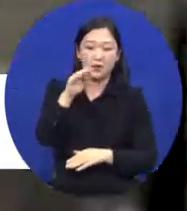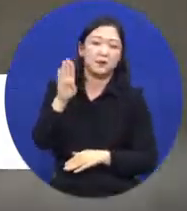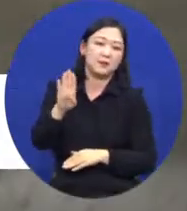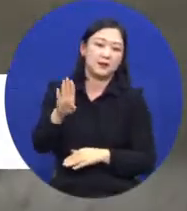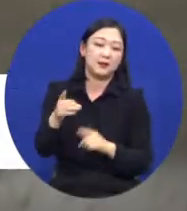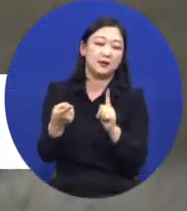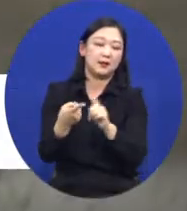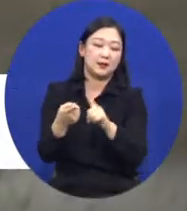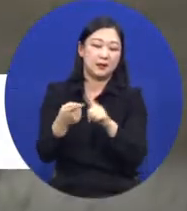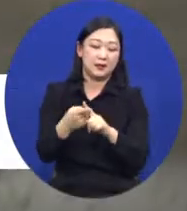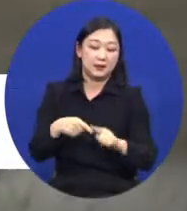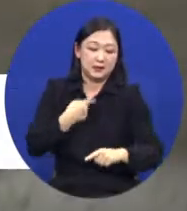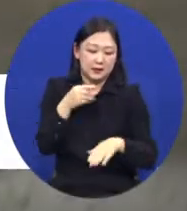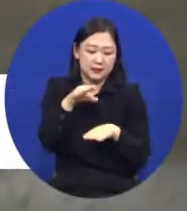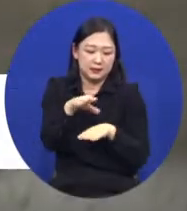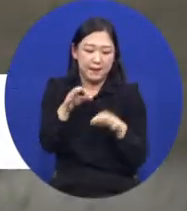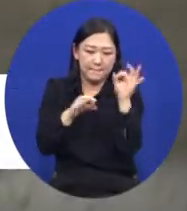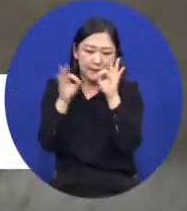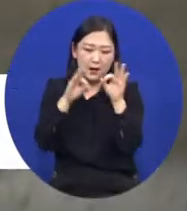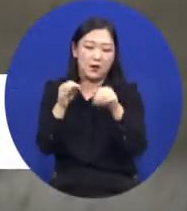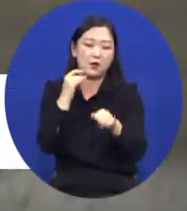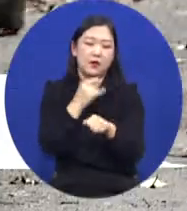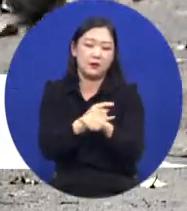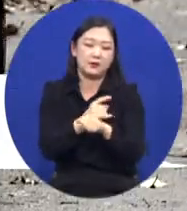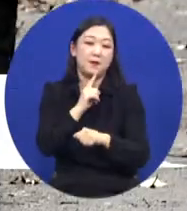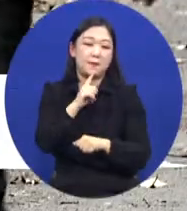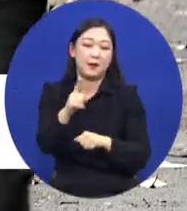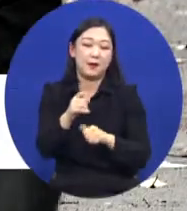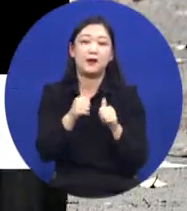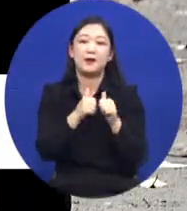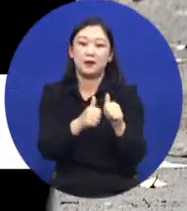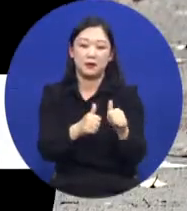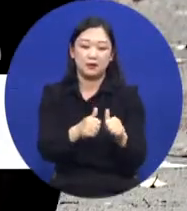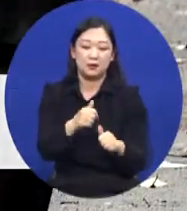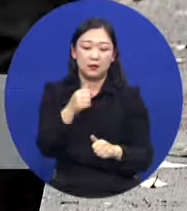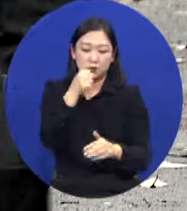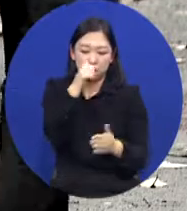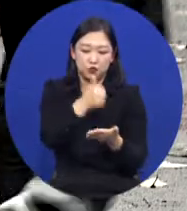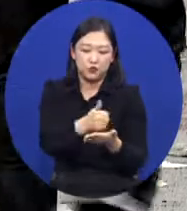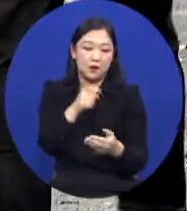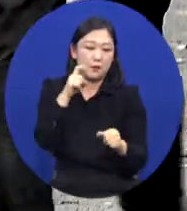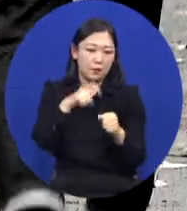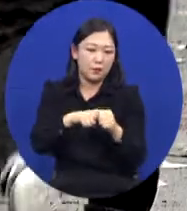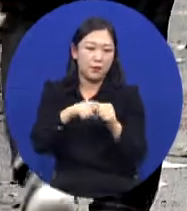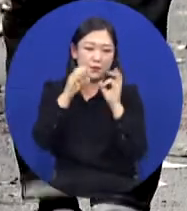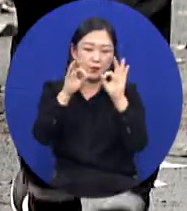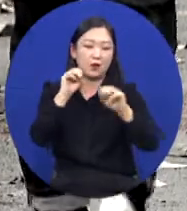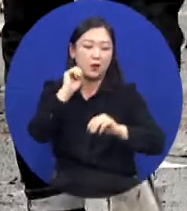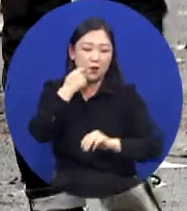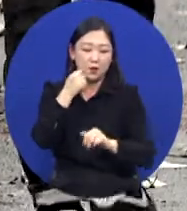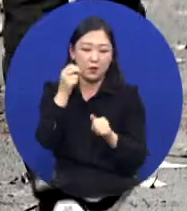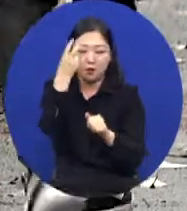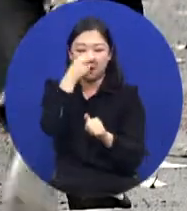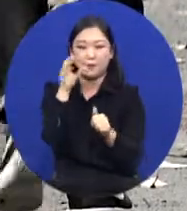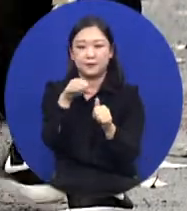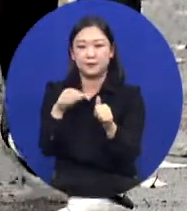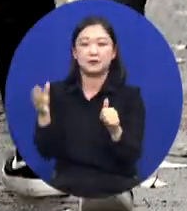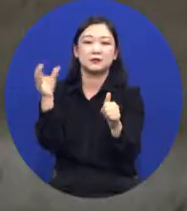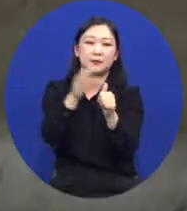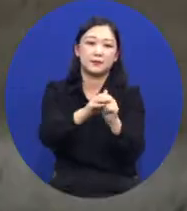대해서는 자신의 차량을 찾으려 했다는 진술 등에 따라 범죄 목적으로 보기 어려워 검찰의 넘기지 않기로